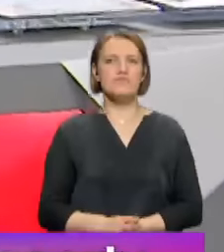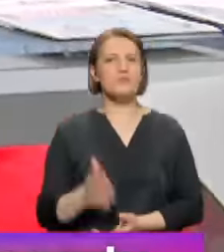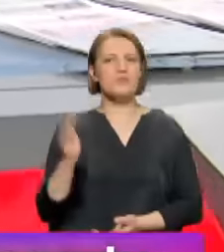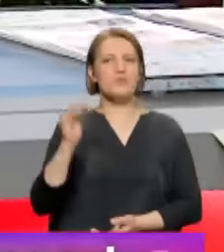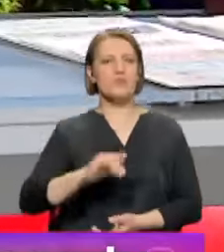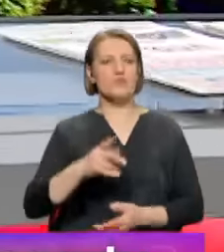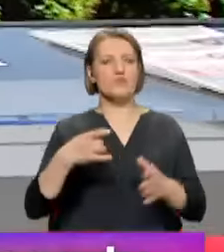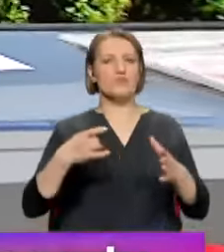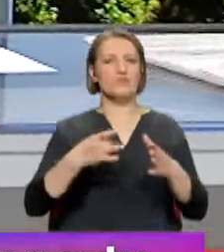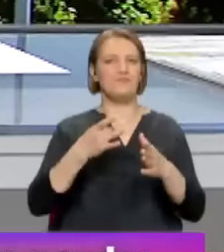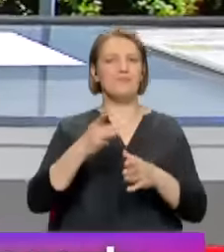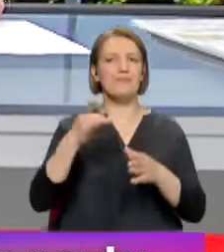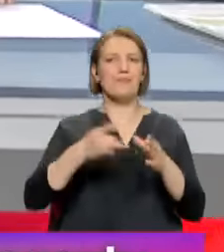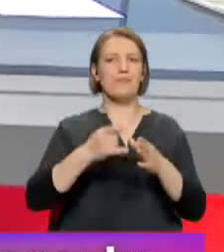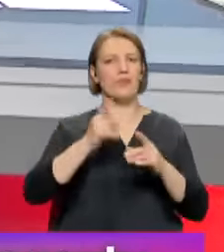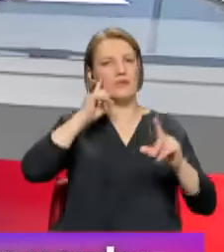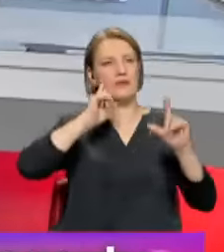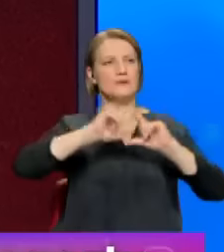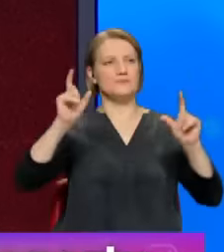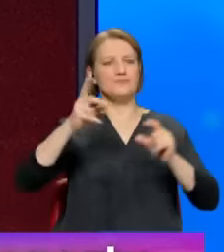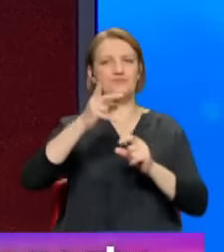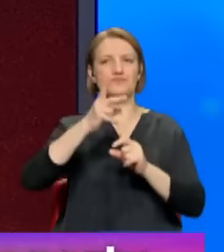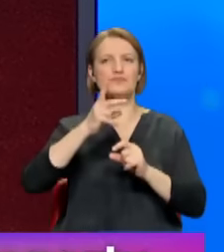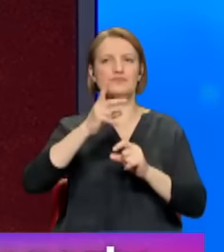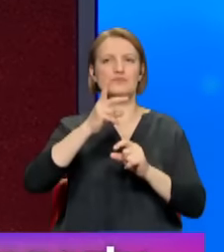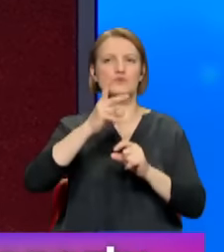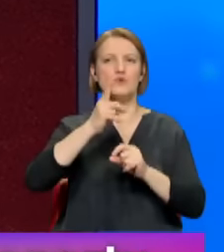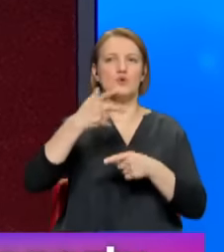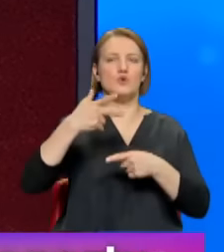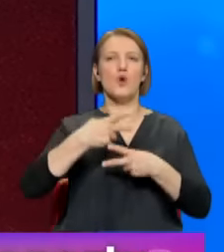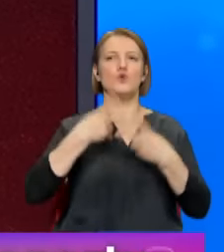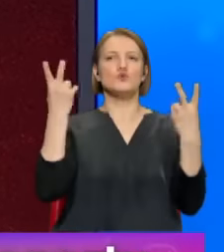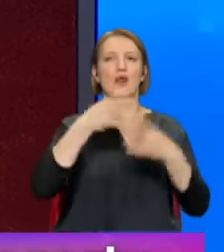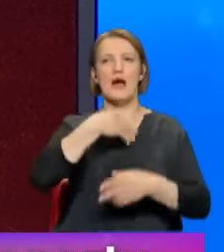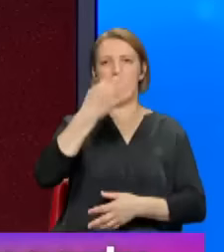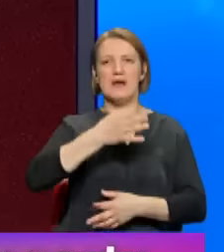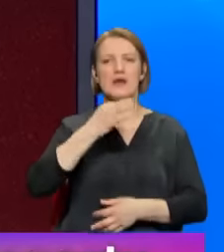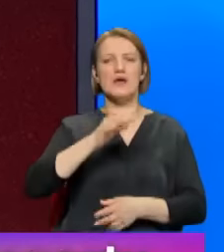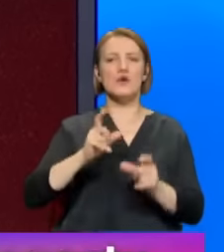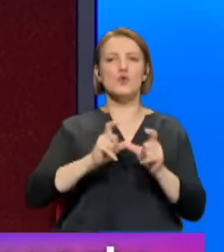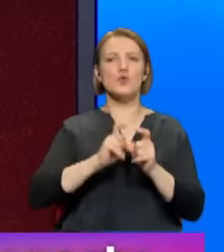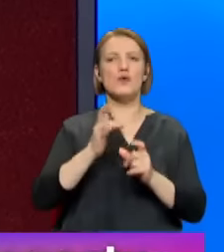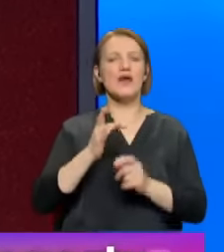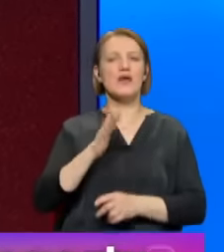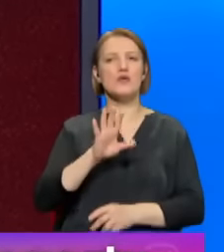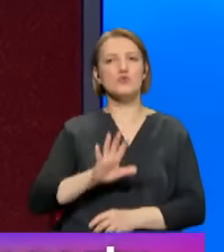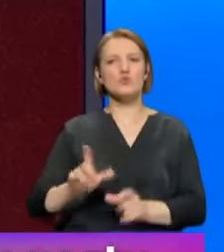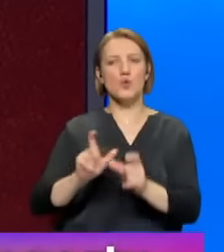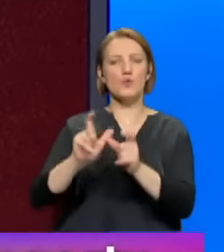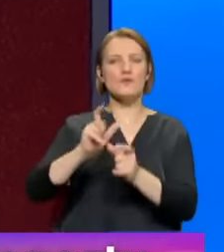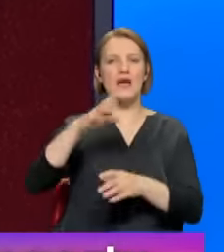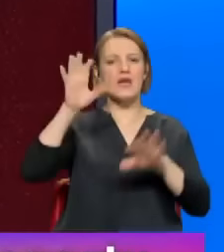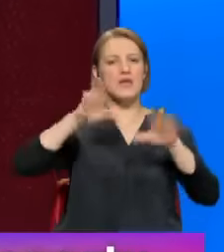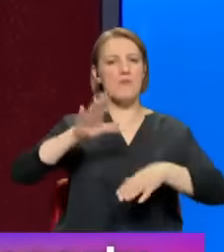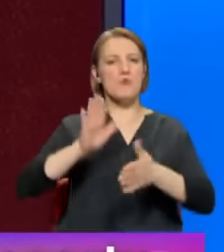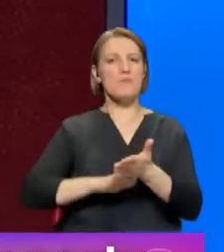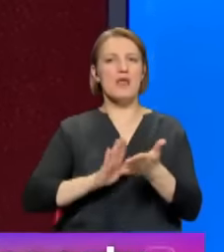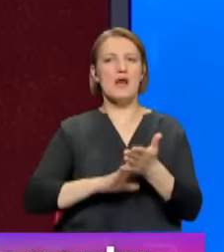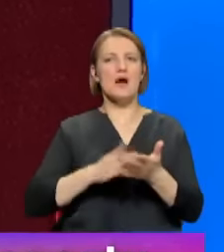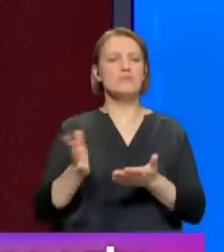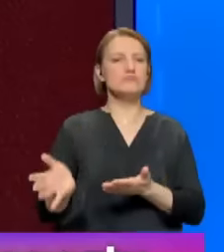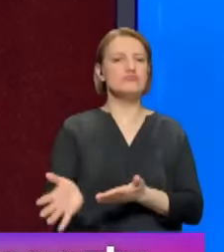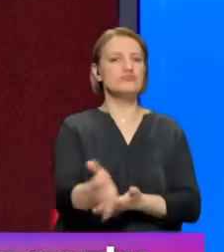Gelelim Diyarbakır. Diyarbakır'ın manşeti, Özgür Haber'in manşeti. Güneydoğu'da yağmur bereketi getirdi ama çiftçiyi memnun etmedi. Hasat